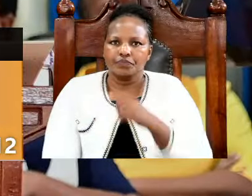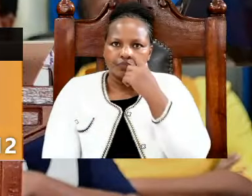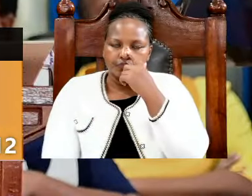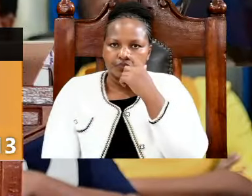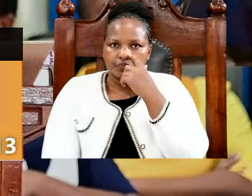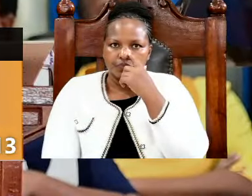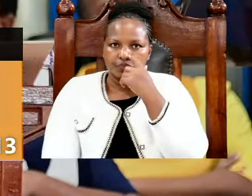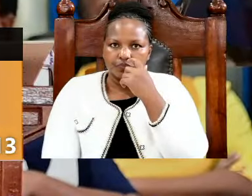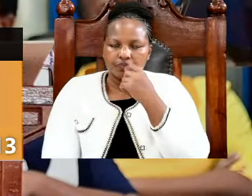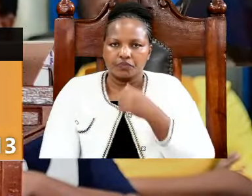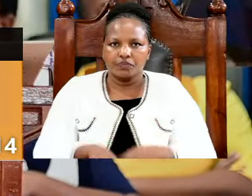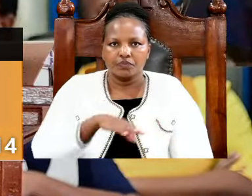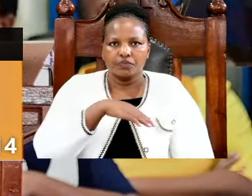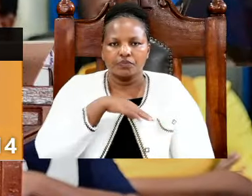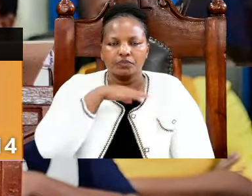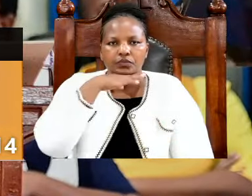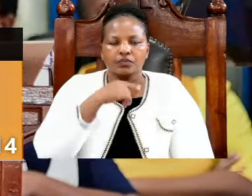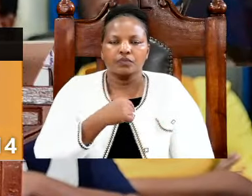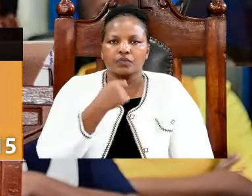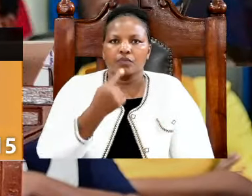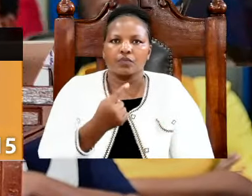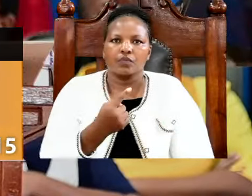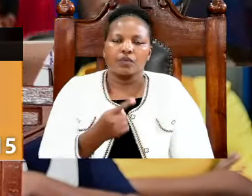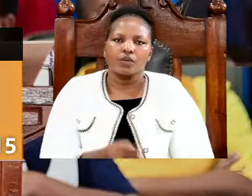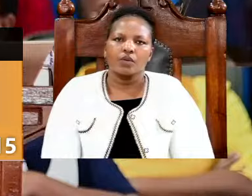Tuko na tangazo la kifo.